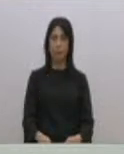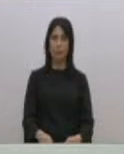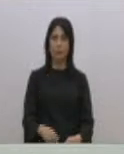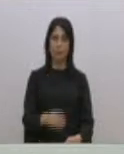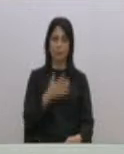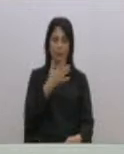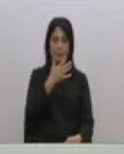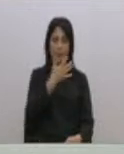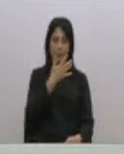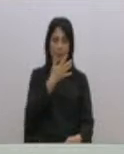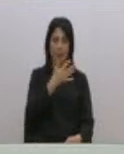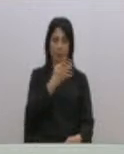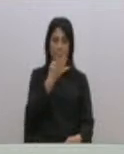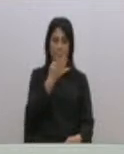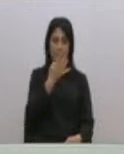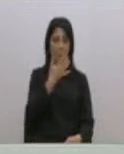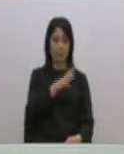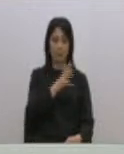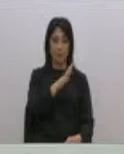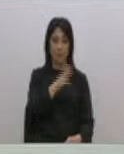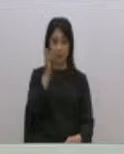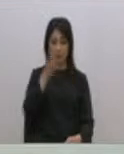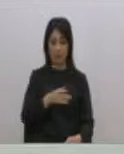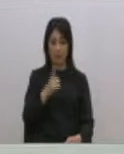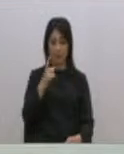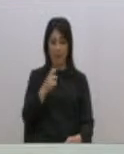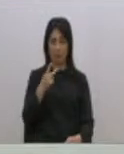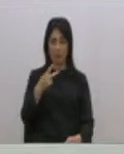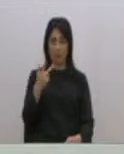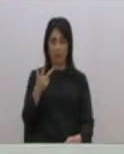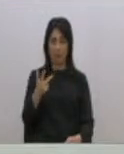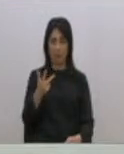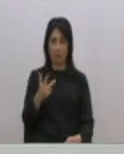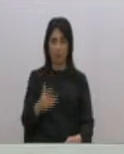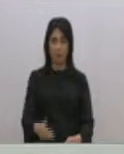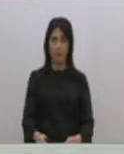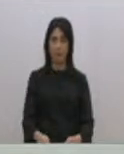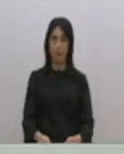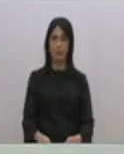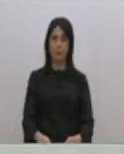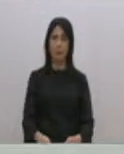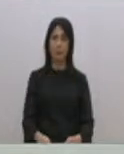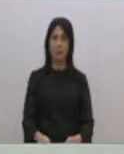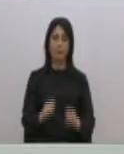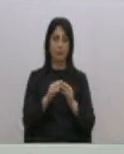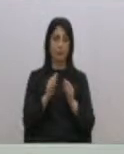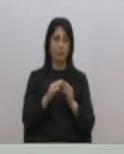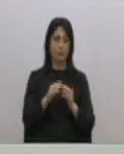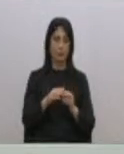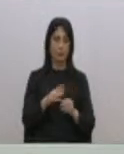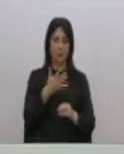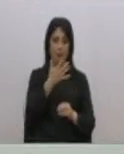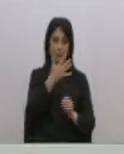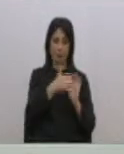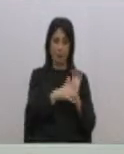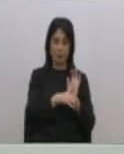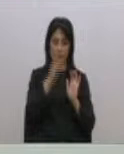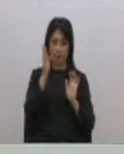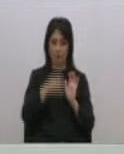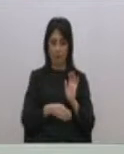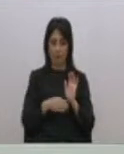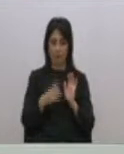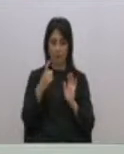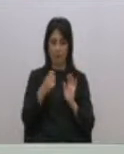Proiectul 54 puncte, regulamentul 123 muhle. Arari struleba? Kitkhobi arari. 56 puncte,